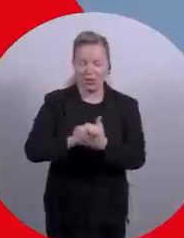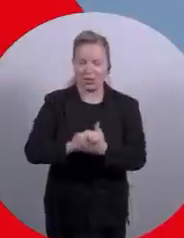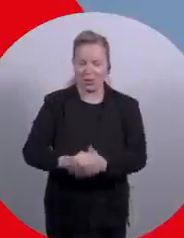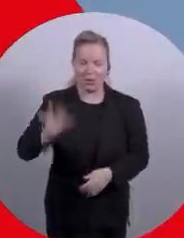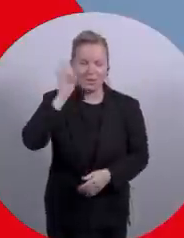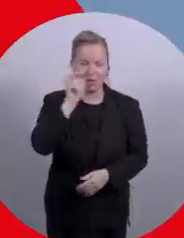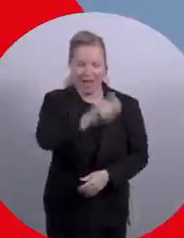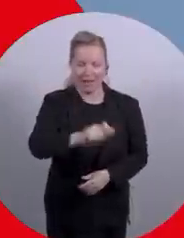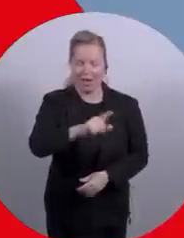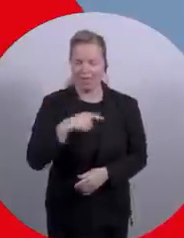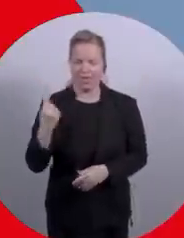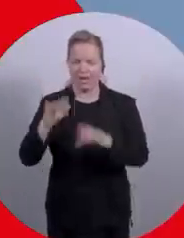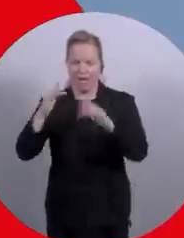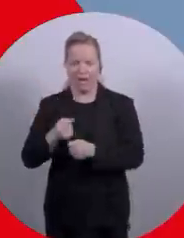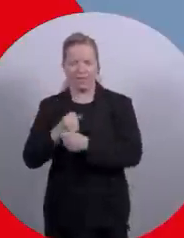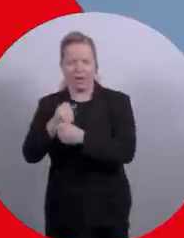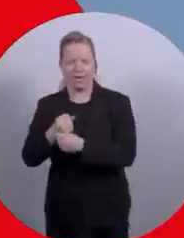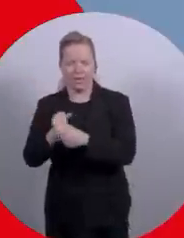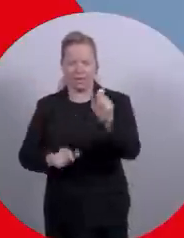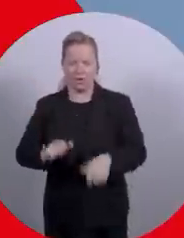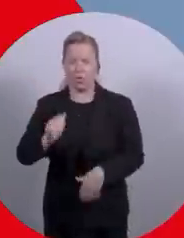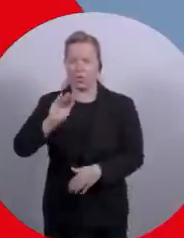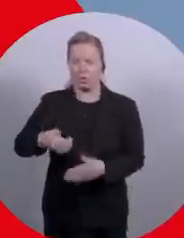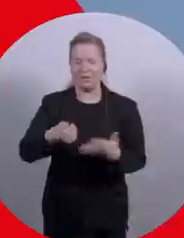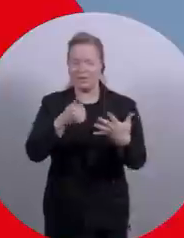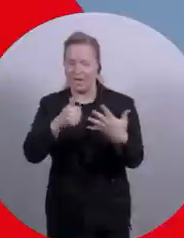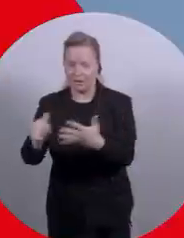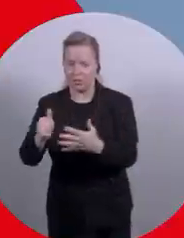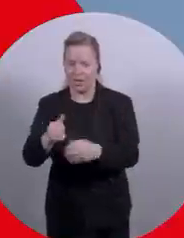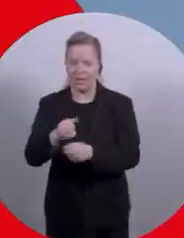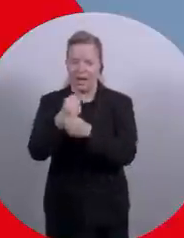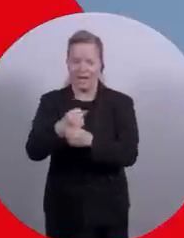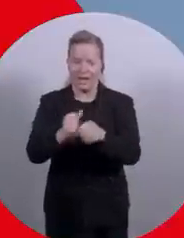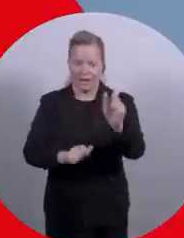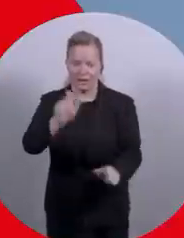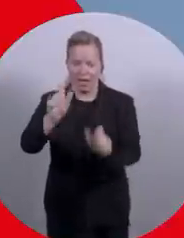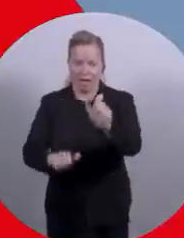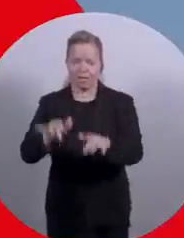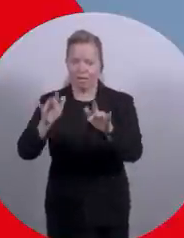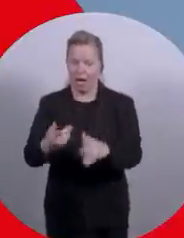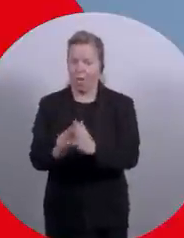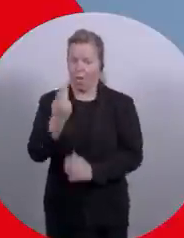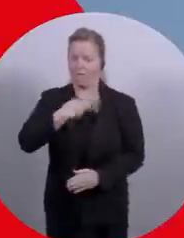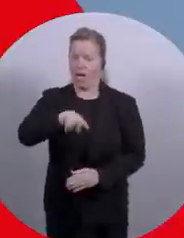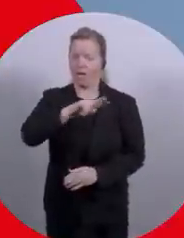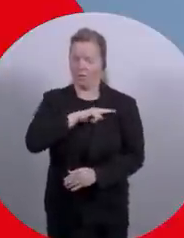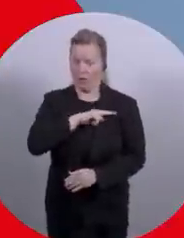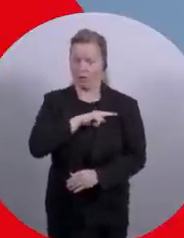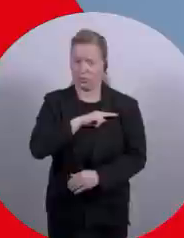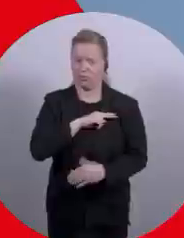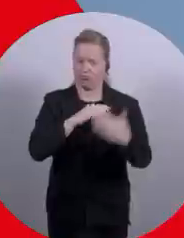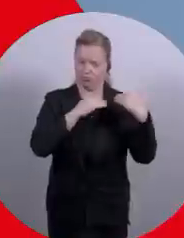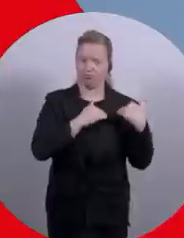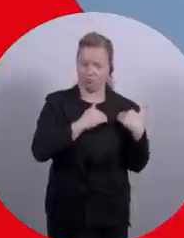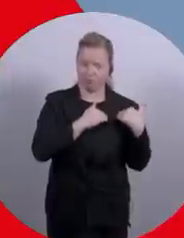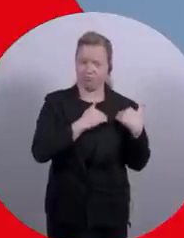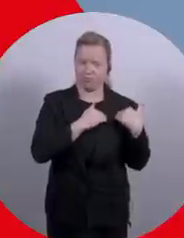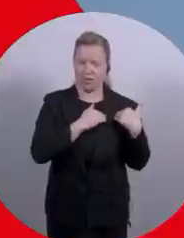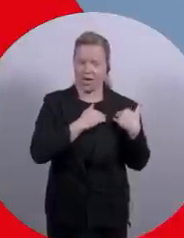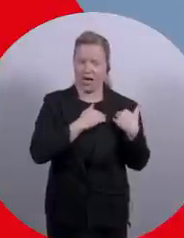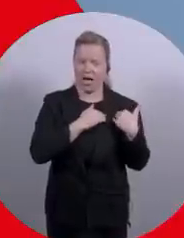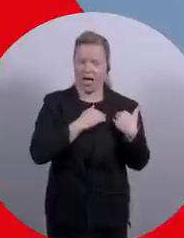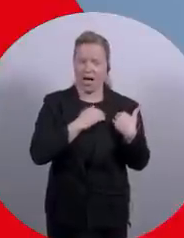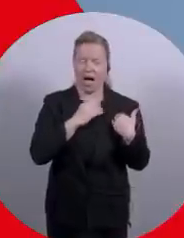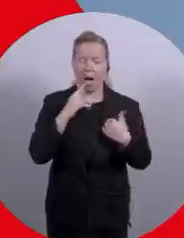Genuss als Delegierte hier aus über 600 Delegierte übernehmen wir jetzt eine hohe Verantwortung Verantwortung abzustimmen für unsere